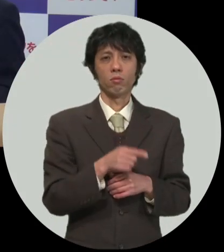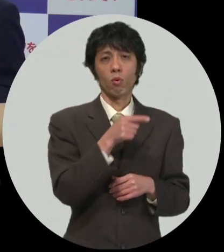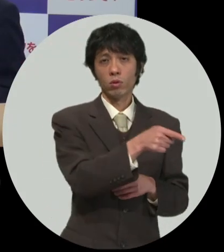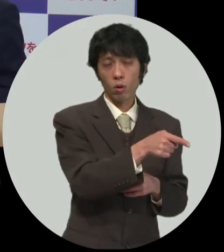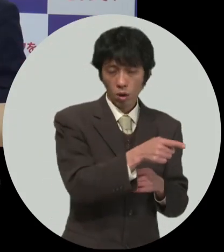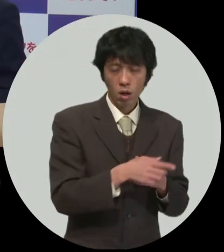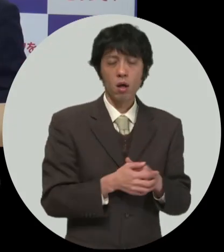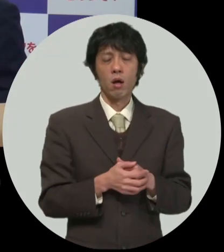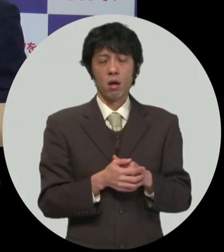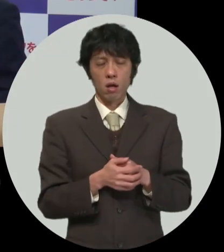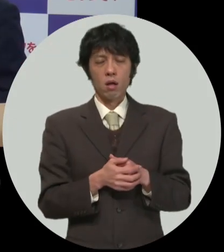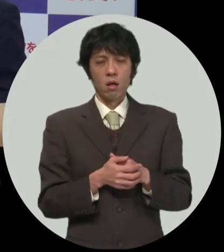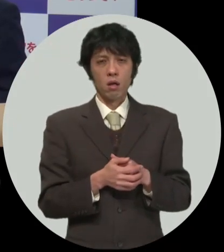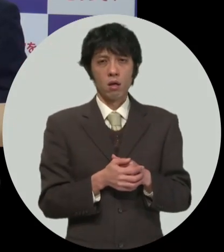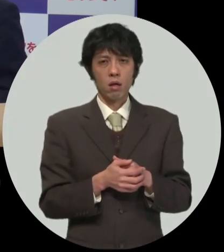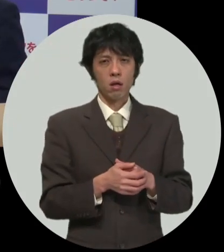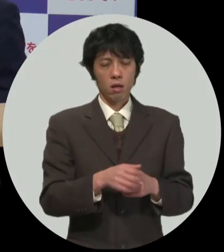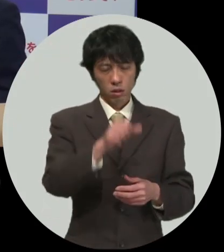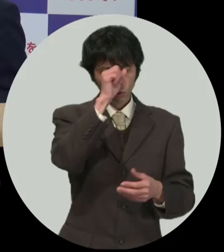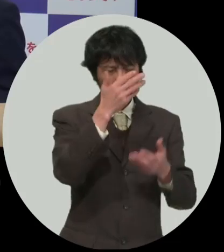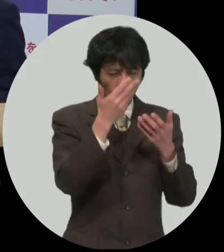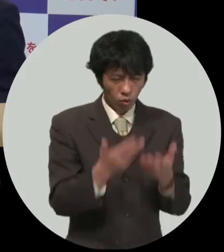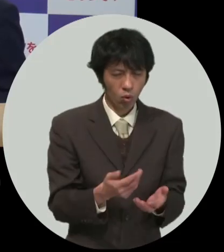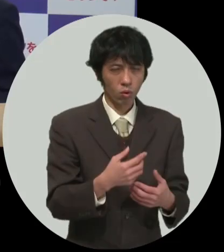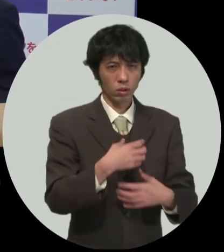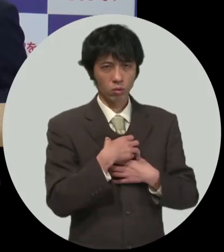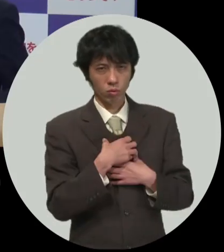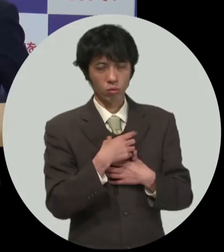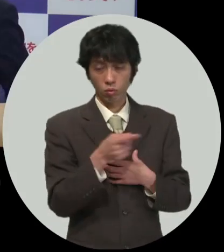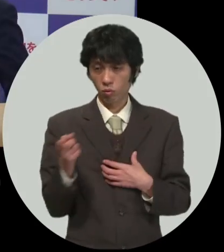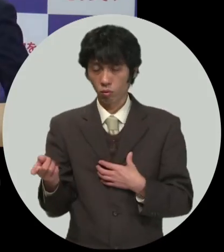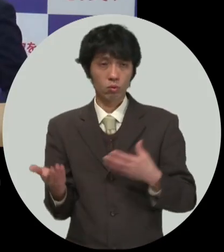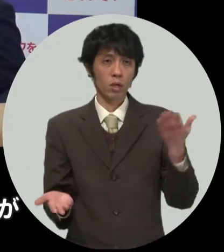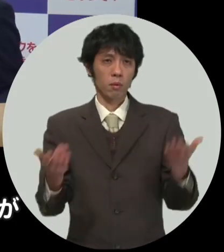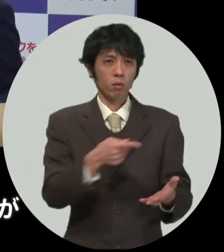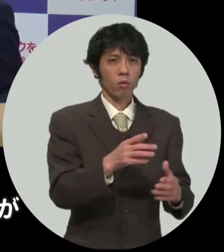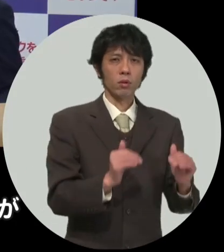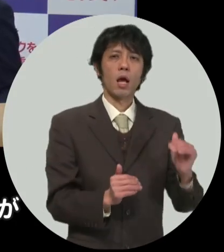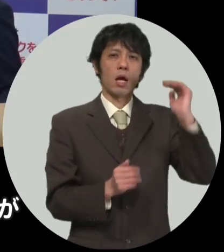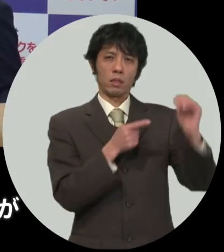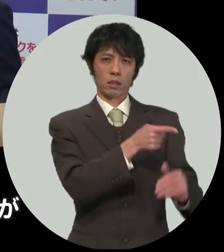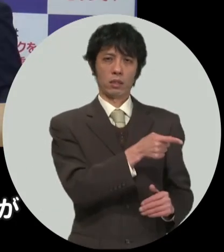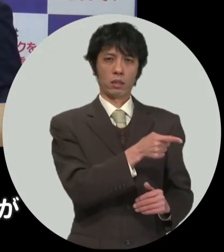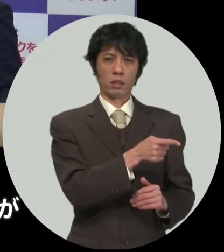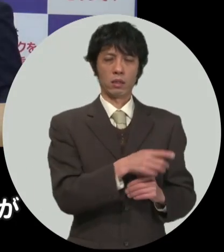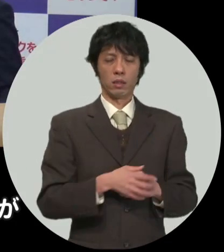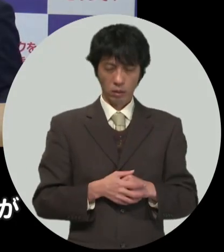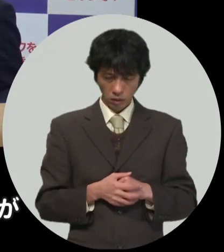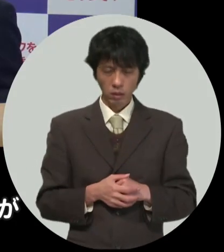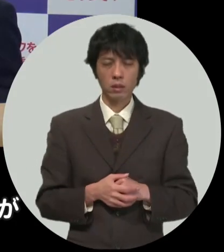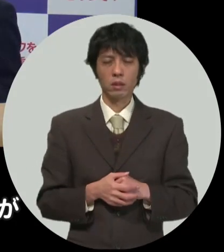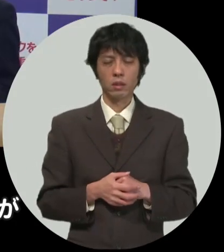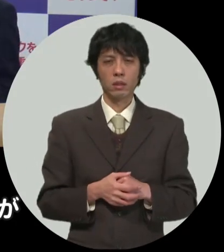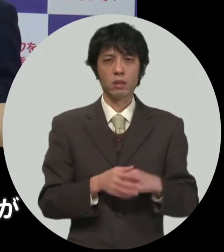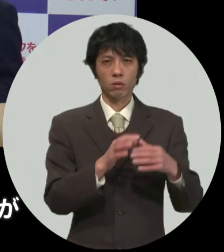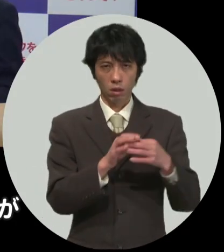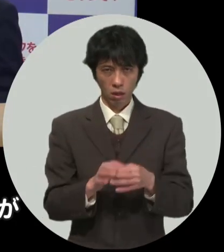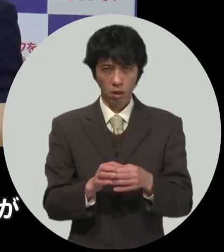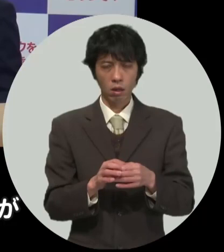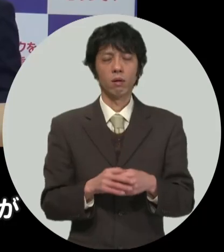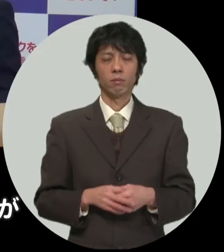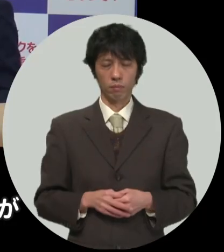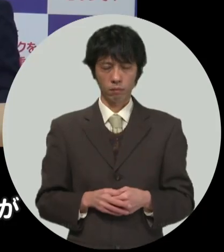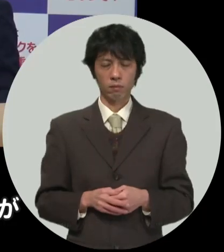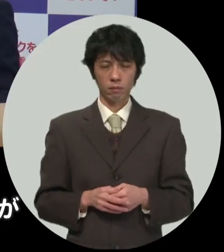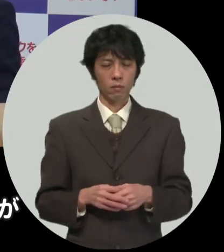ては重症化リスク等はオミクロン株よりも高いことも想定されるので、その点についてもですね、これは従来からデル